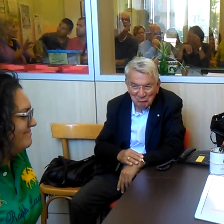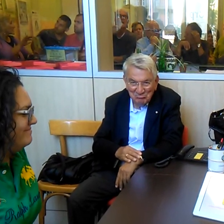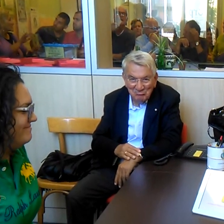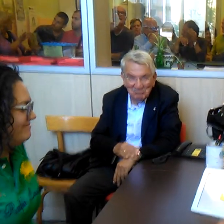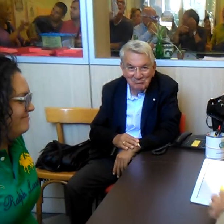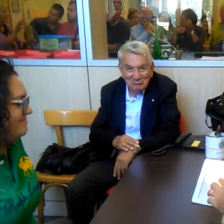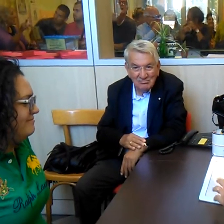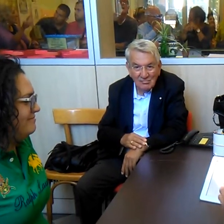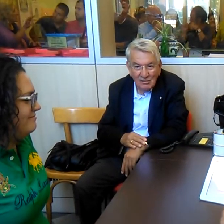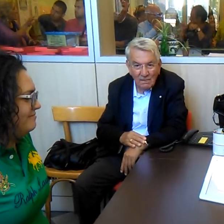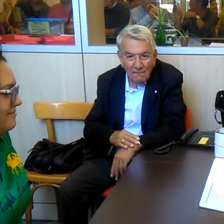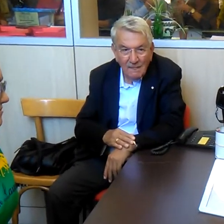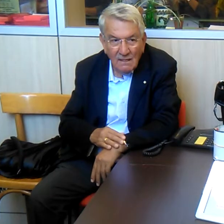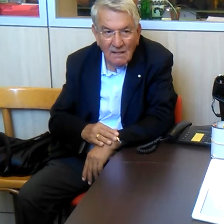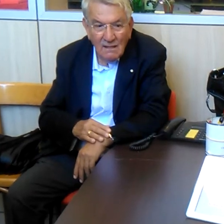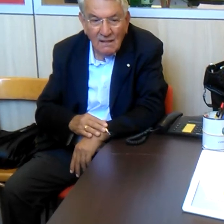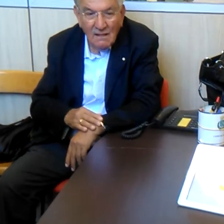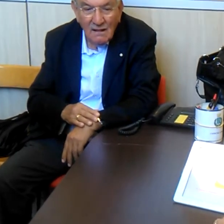Pigio sul telefono. Sì.